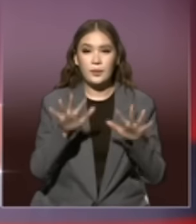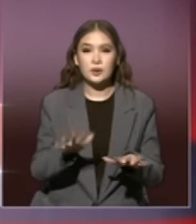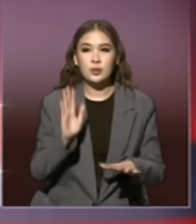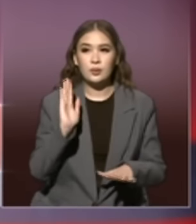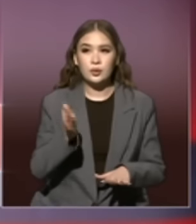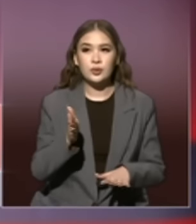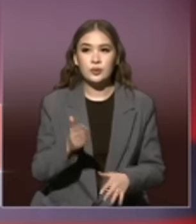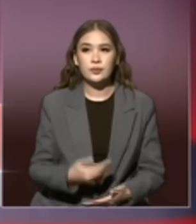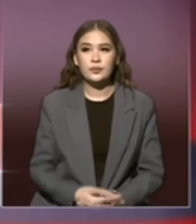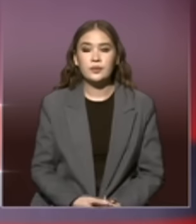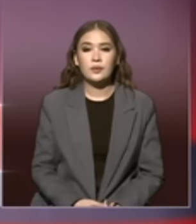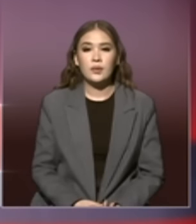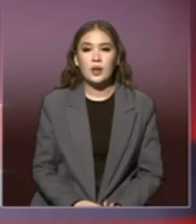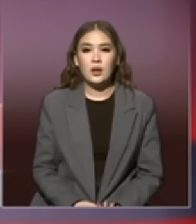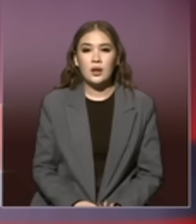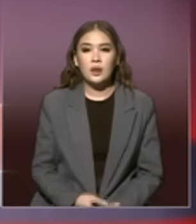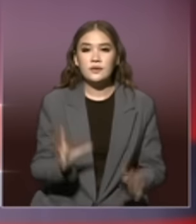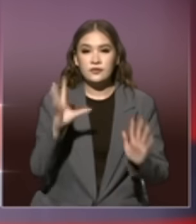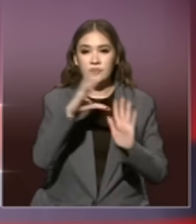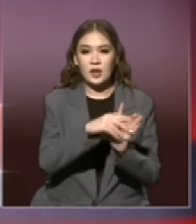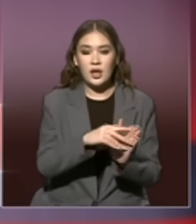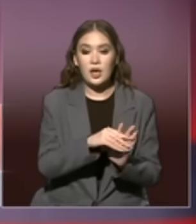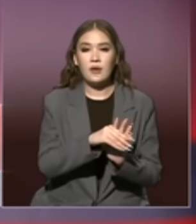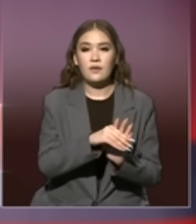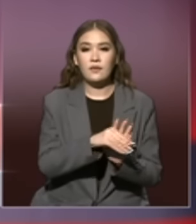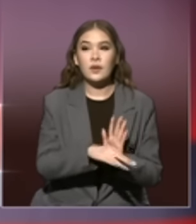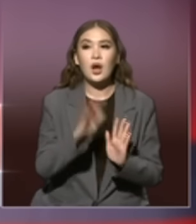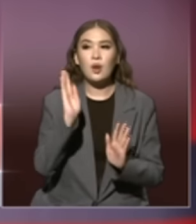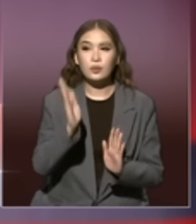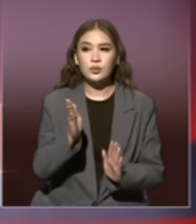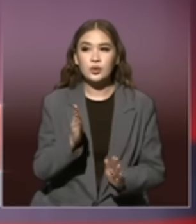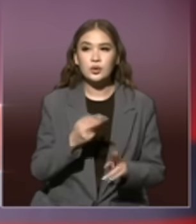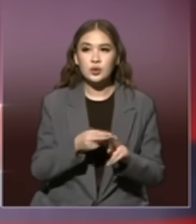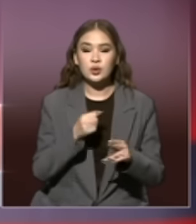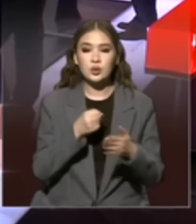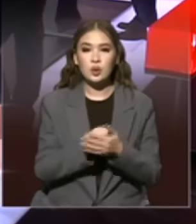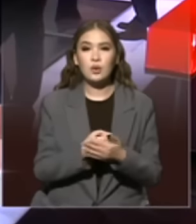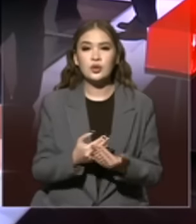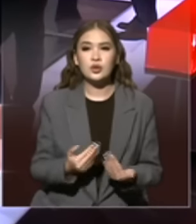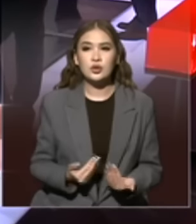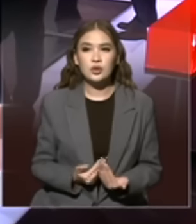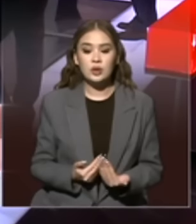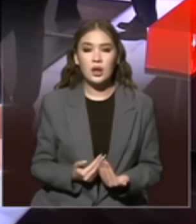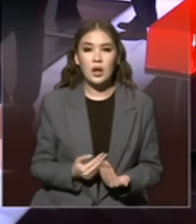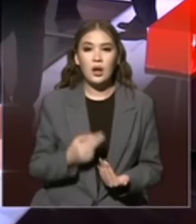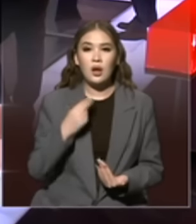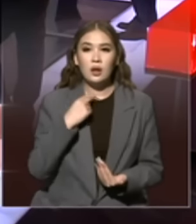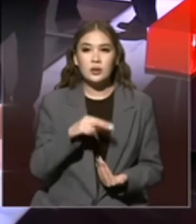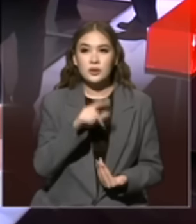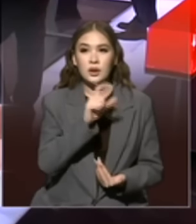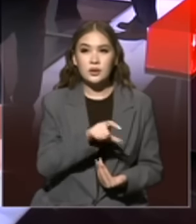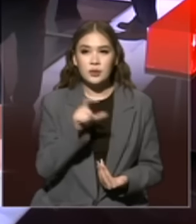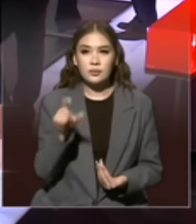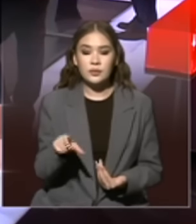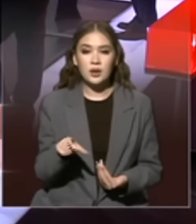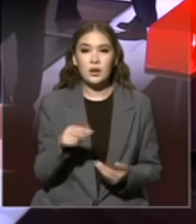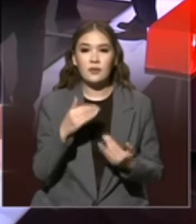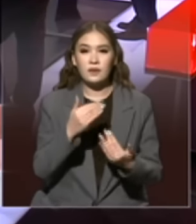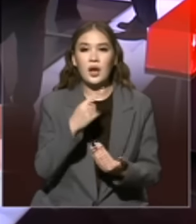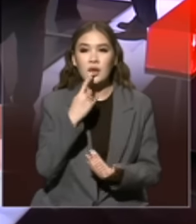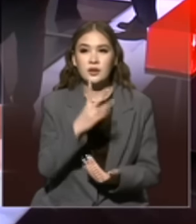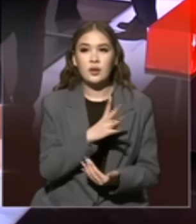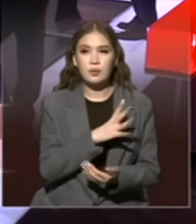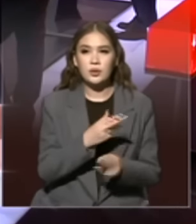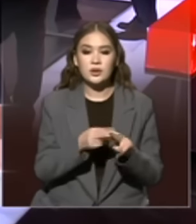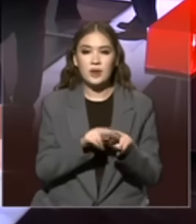Қара бүркетте солар қарастырылады. Қандай түрмелер бар? Өмір бойы бостандығынан айырылған адамдар жаңа сіз айтқан жерде